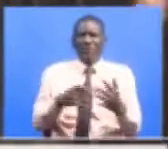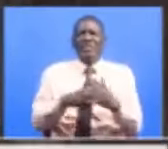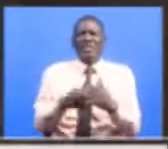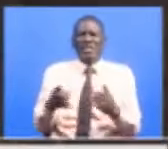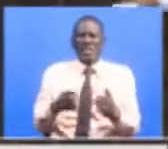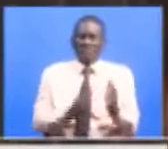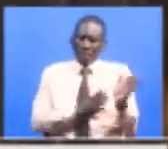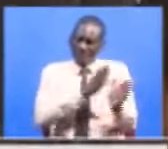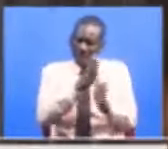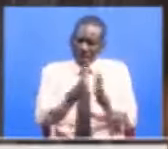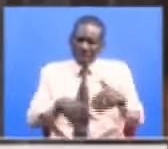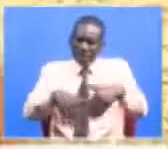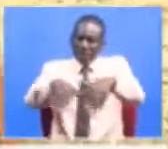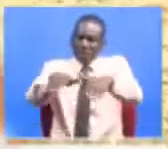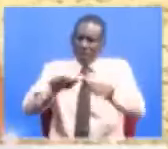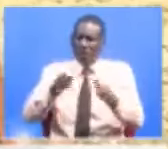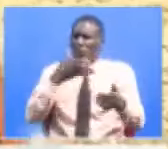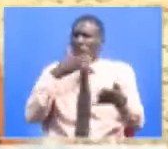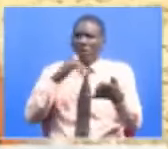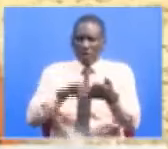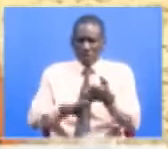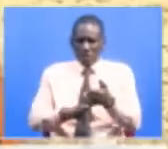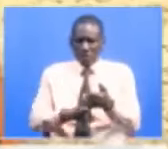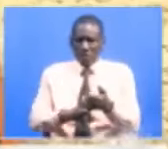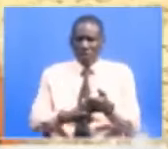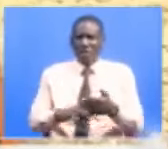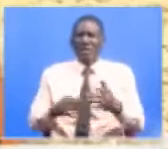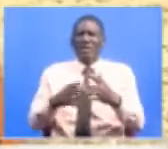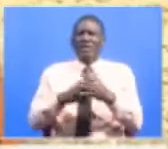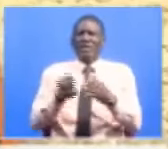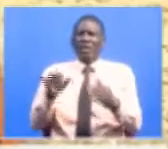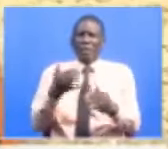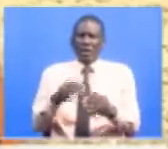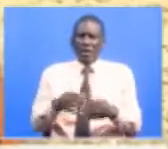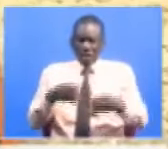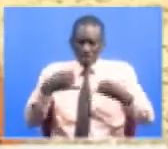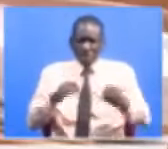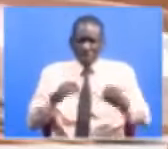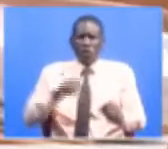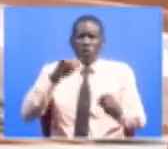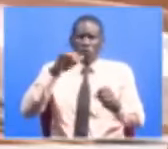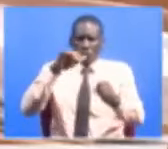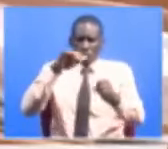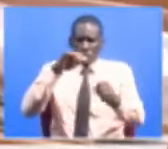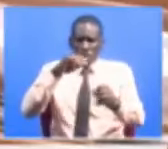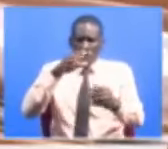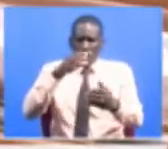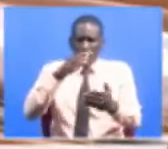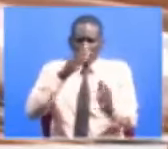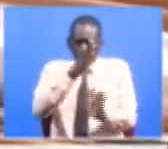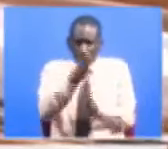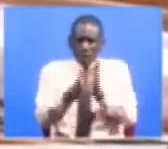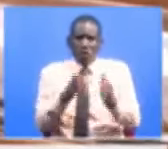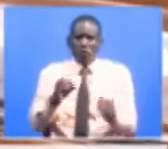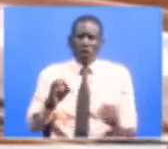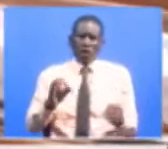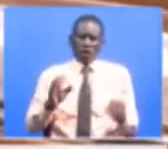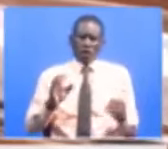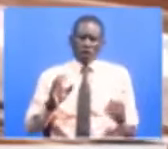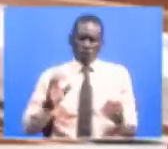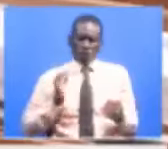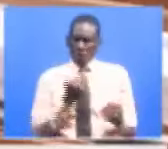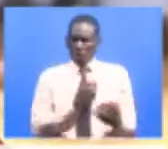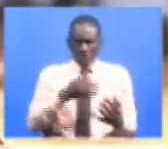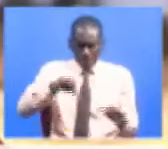kuongoza mipango ya mazishi ya mpendwa wake. Alianza kwa kutimiza agizo la kamati la mazishi ya kuchagua jeneza na